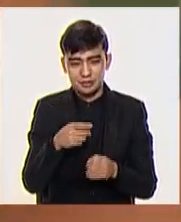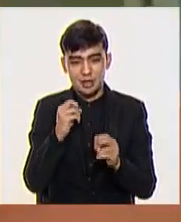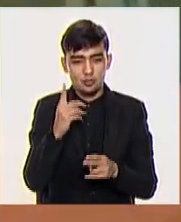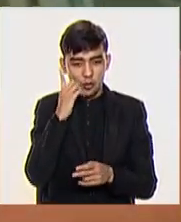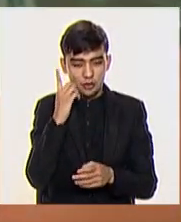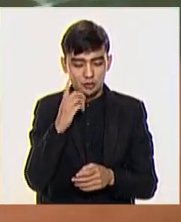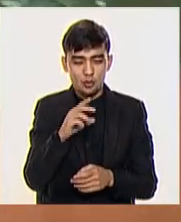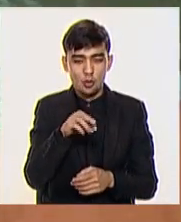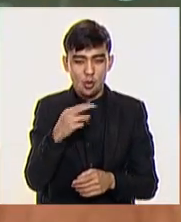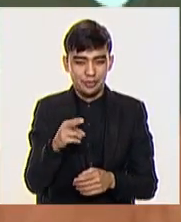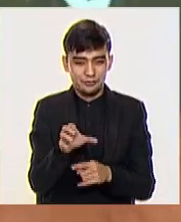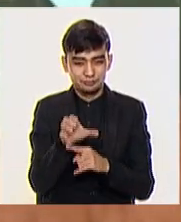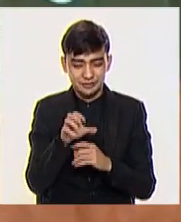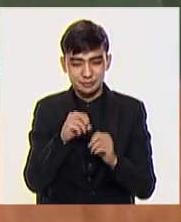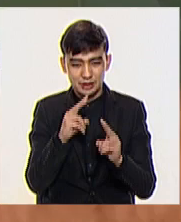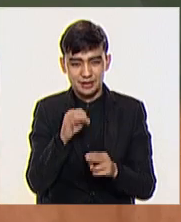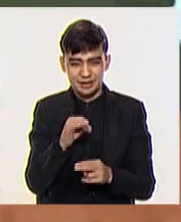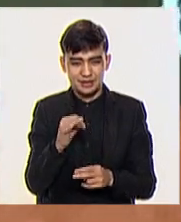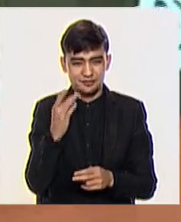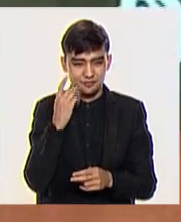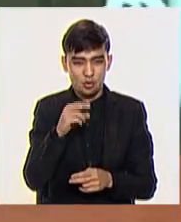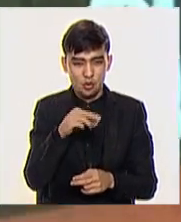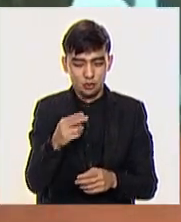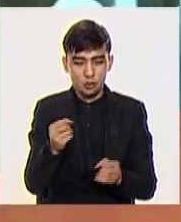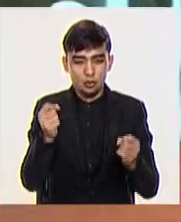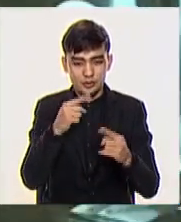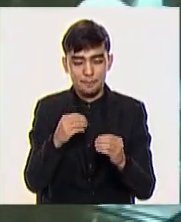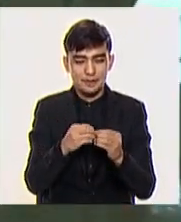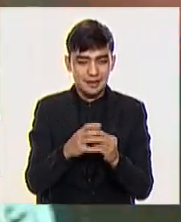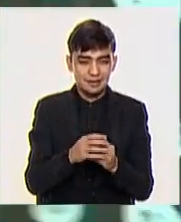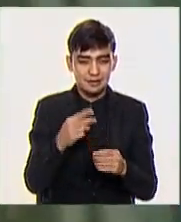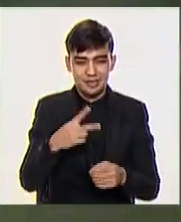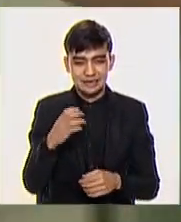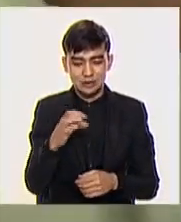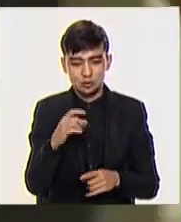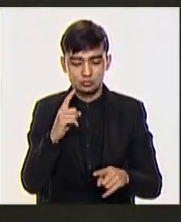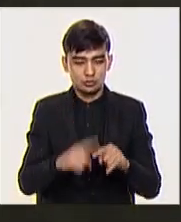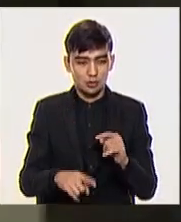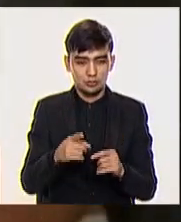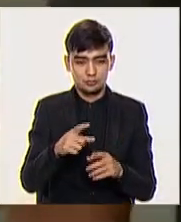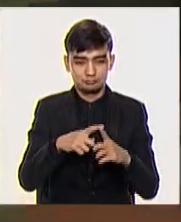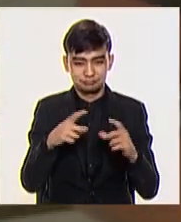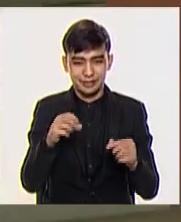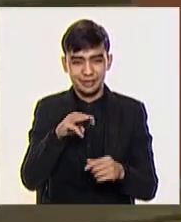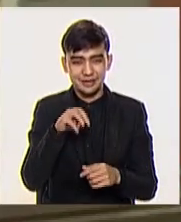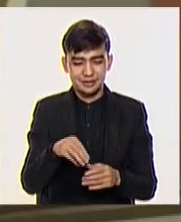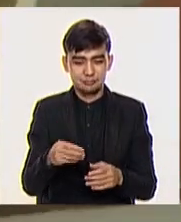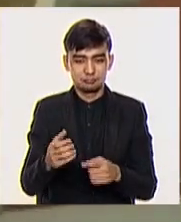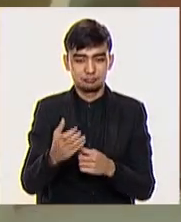телефонымен QR-кодты сканерлеуім керек. Жүйе кодты таныған соң 15-20 секунд ішінде тест жатқан қорапты түсіреді.